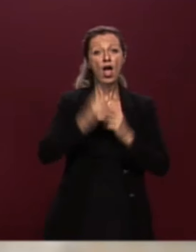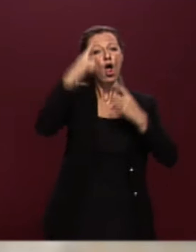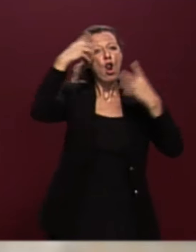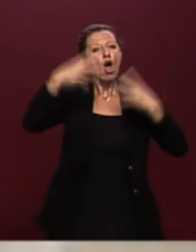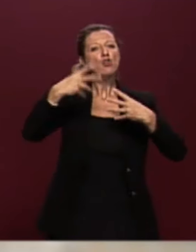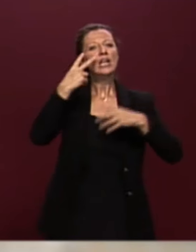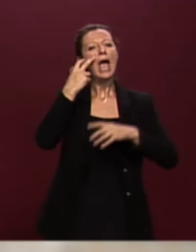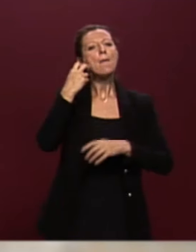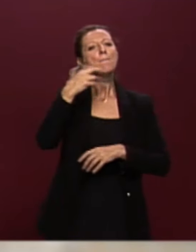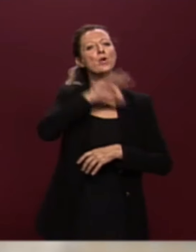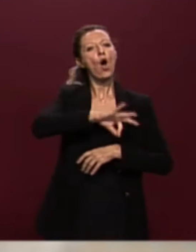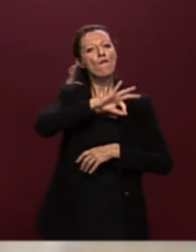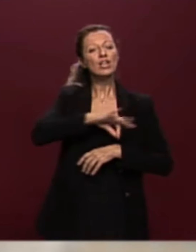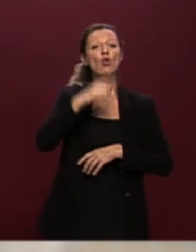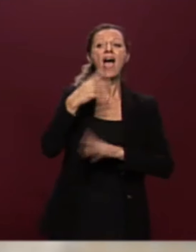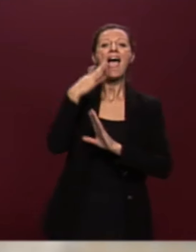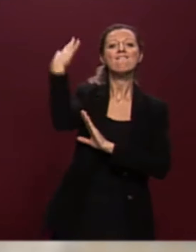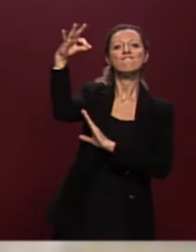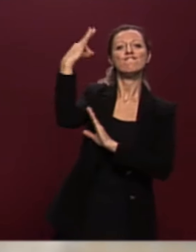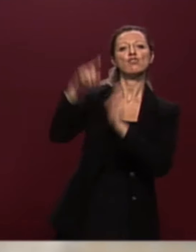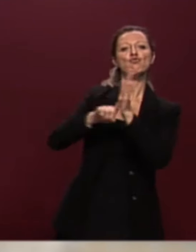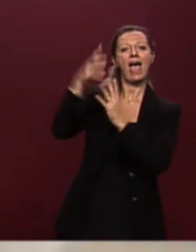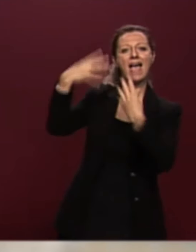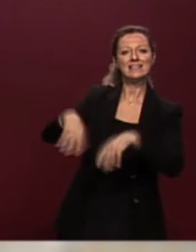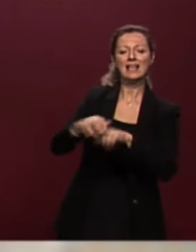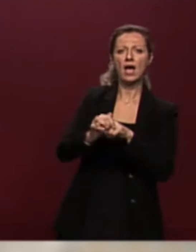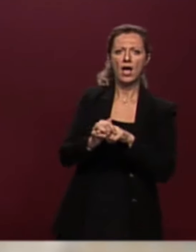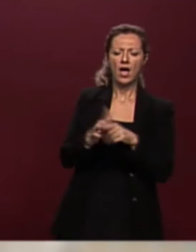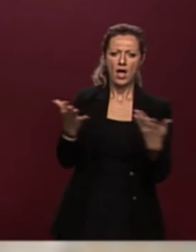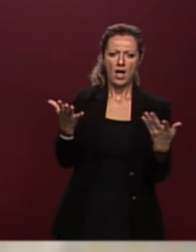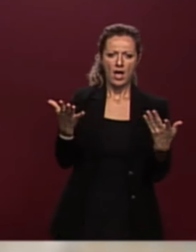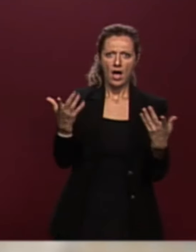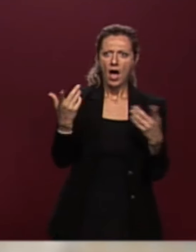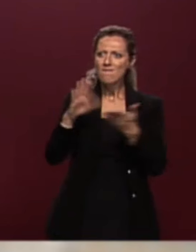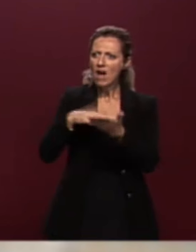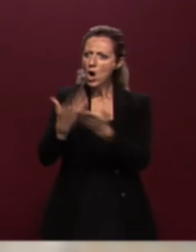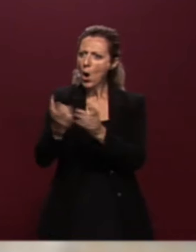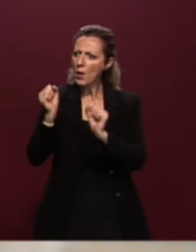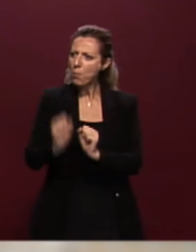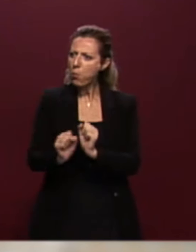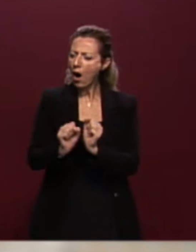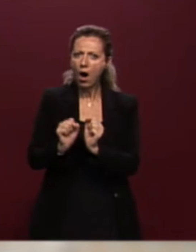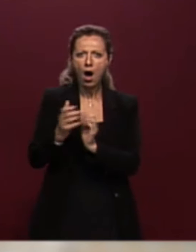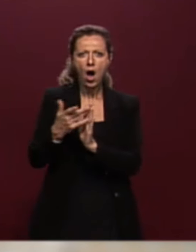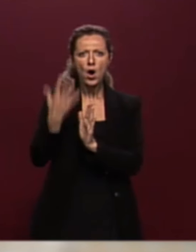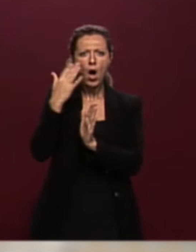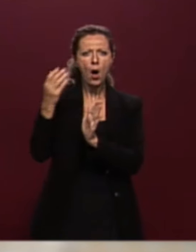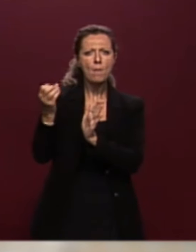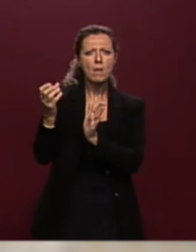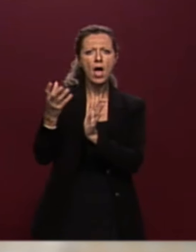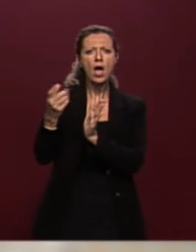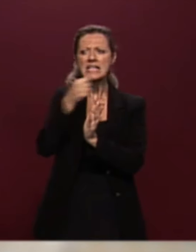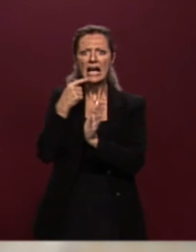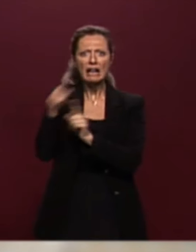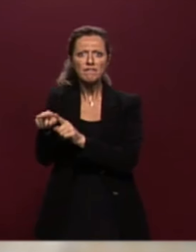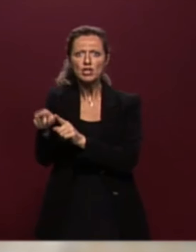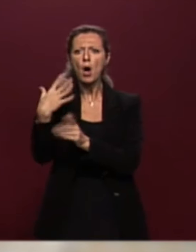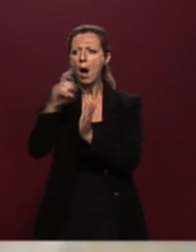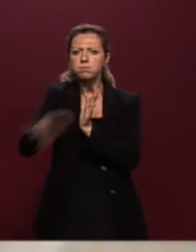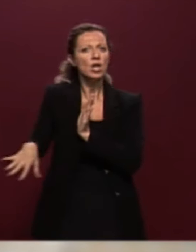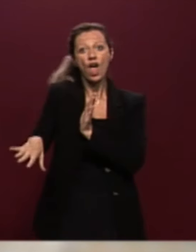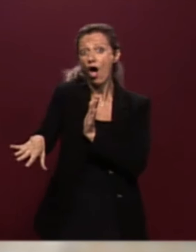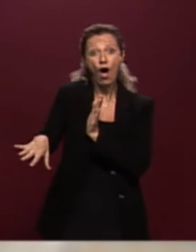profitto o efficienza non possono mai sacrificare questi valori. Ogni luogo di lavoro deve essere progettato